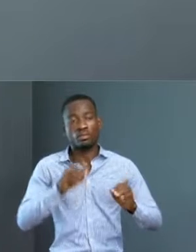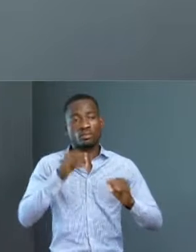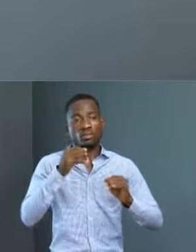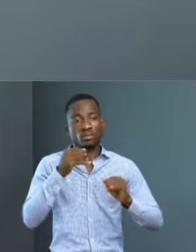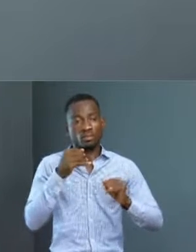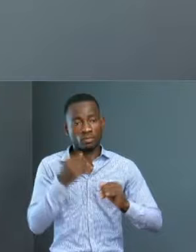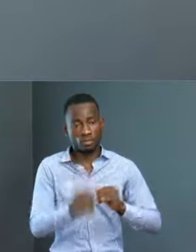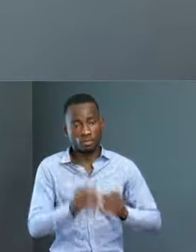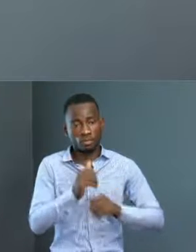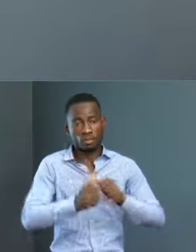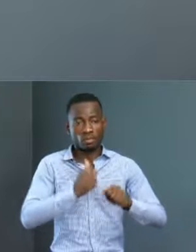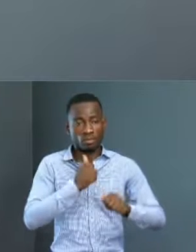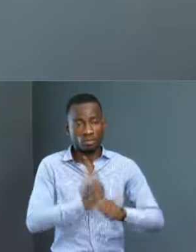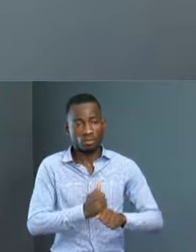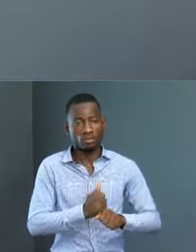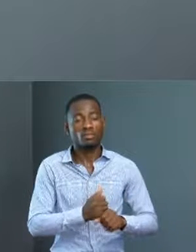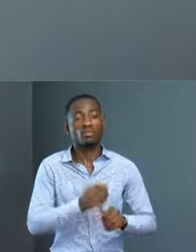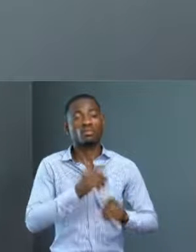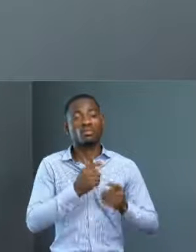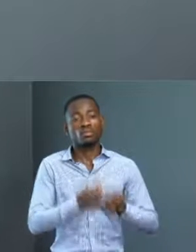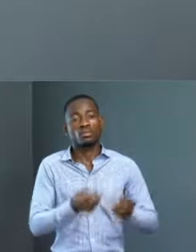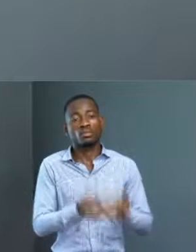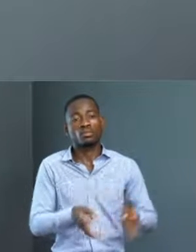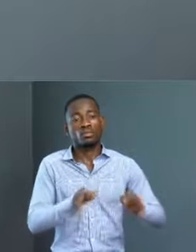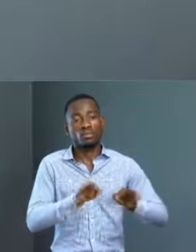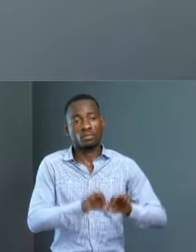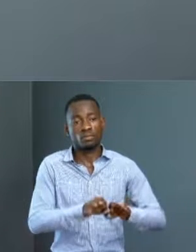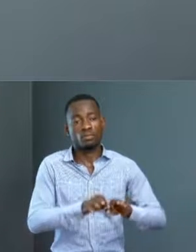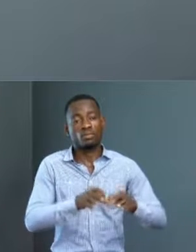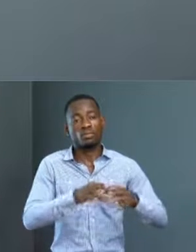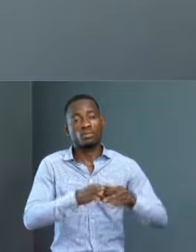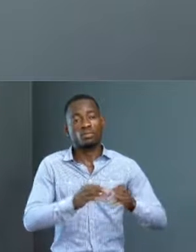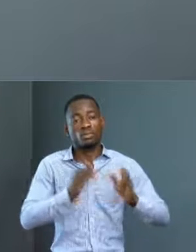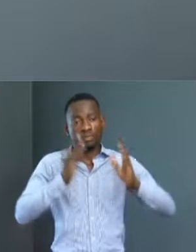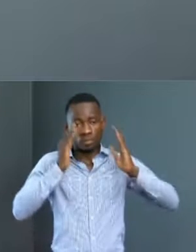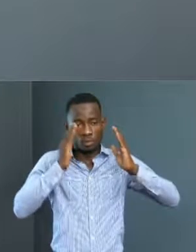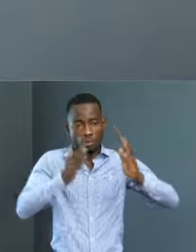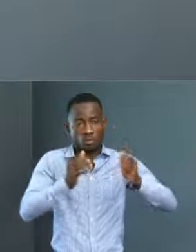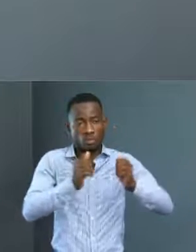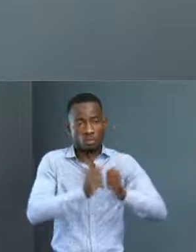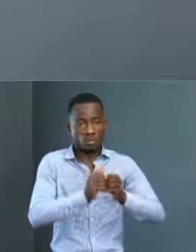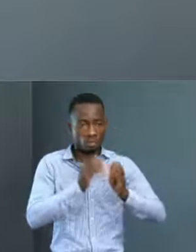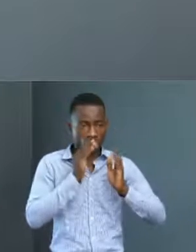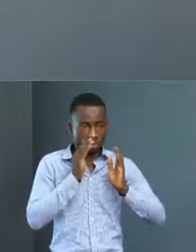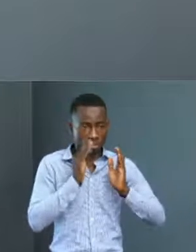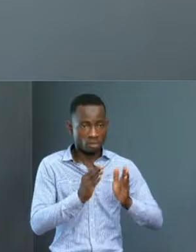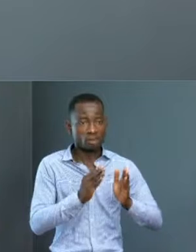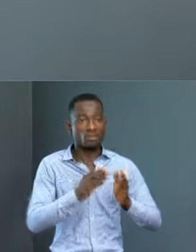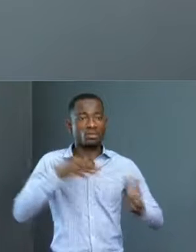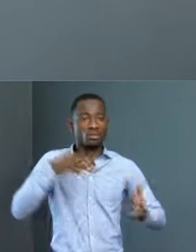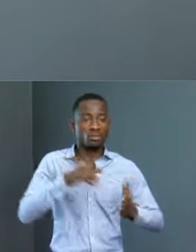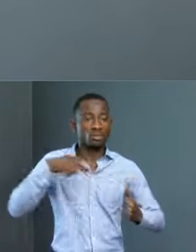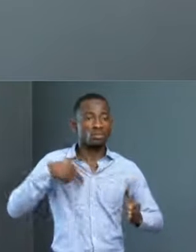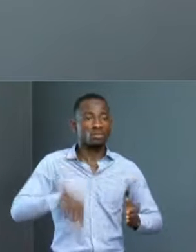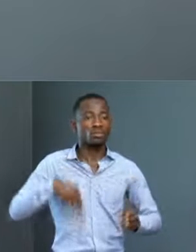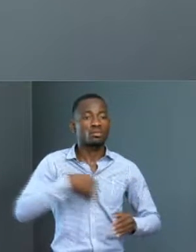des examens de fin d'année, il est très important de suivre avec attention les révisions que nous faisons